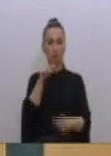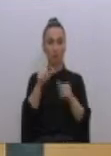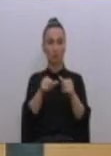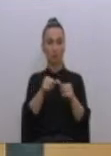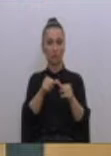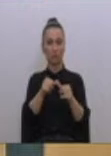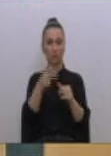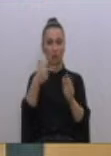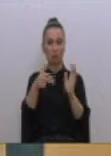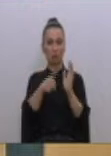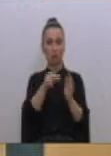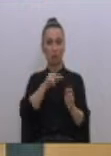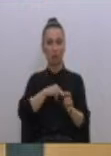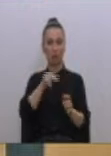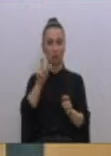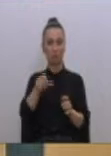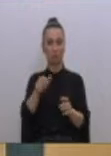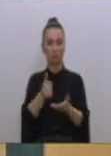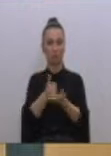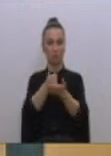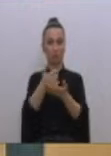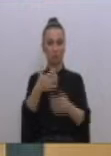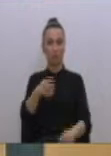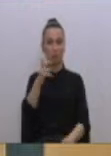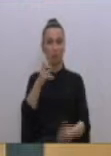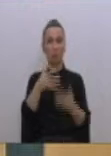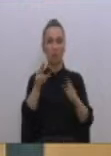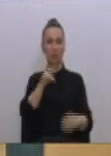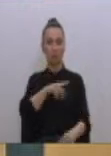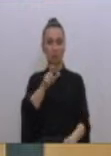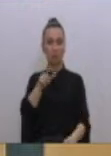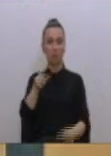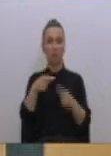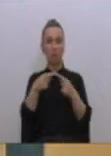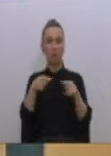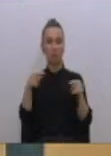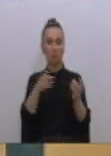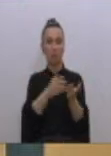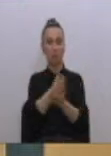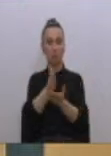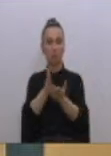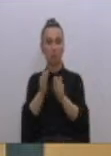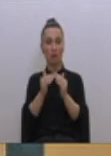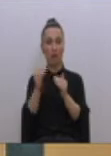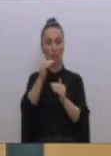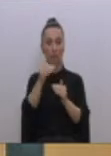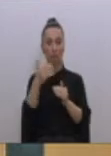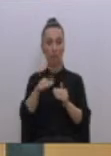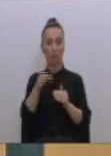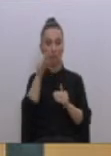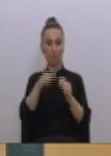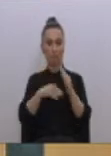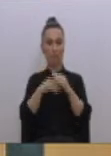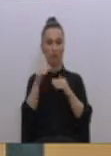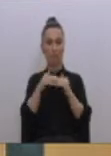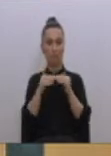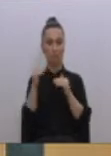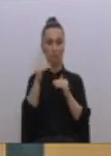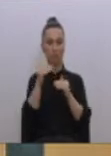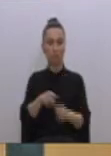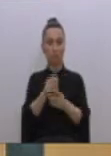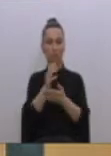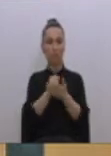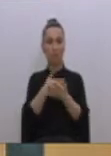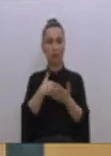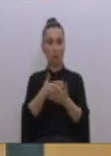დაწინაურდა 36 თანამშრომელი, ამასთან 200-ზე მეტმა თანამშრომელმა სხვადასხვა მიმართულებით აიმაღლა კვალიფიკაცია. ჩვენს